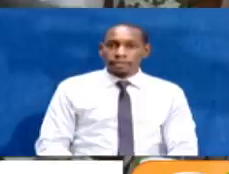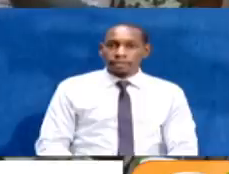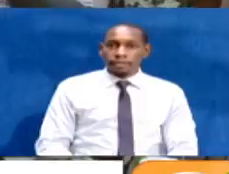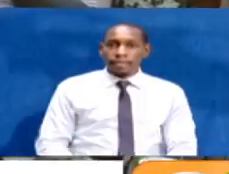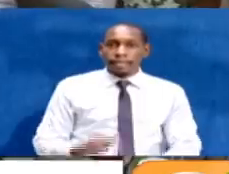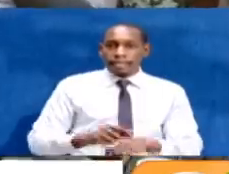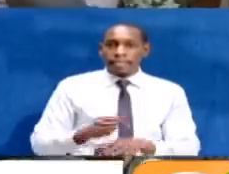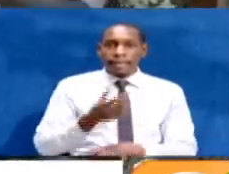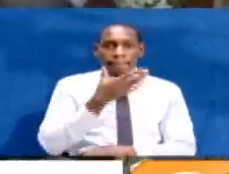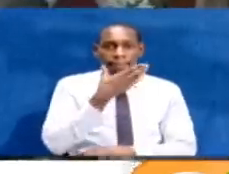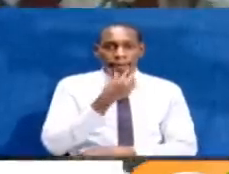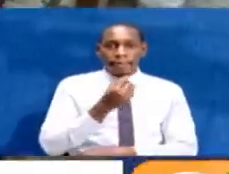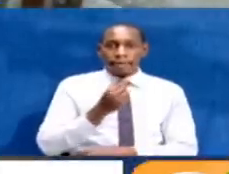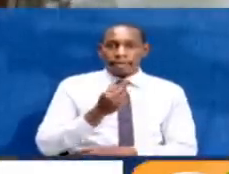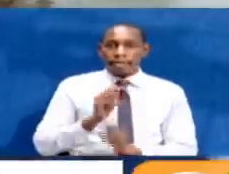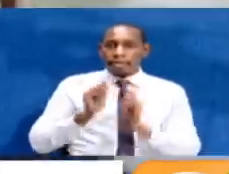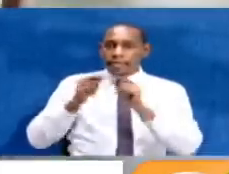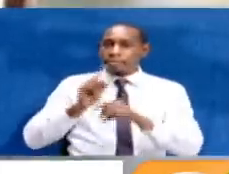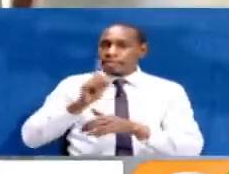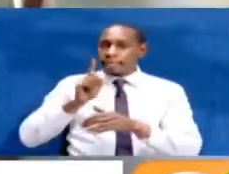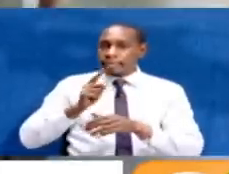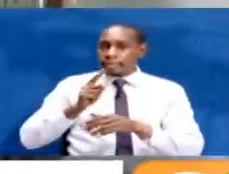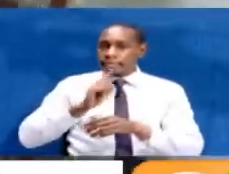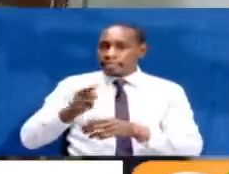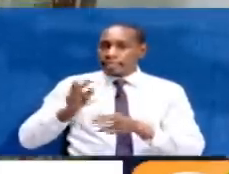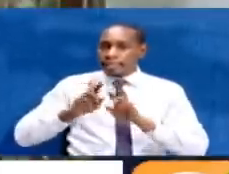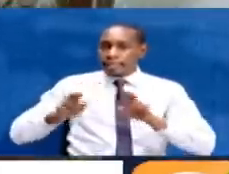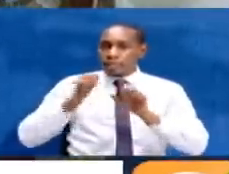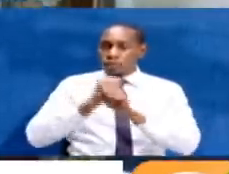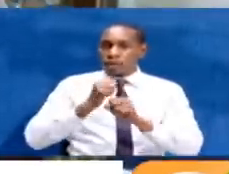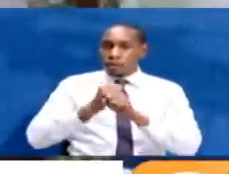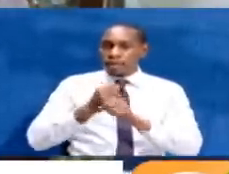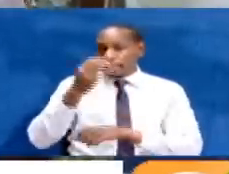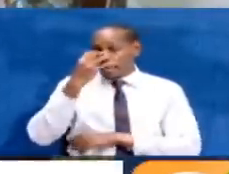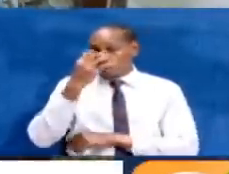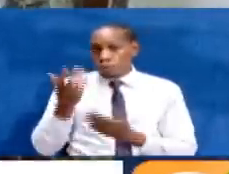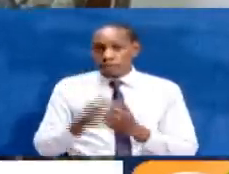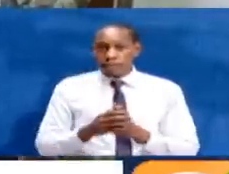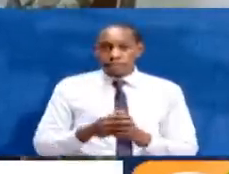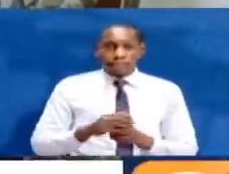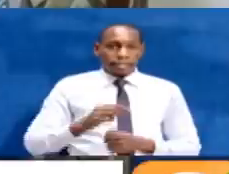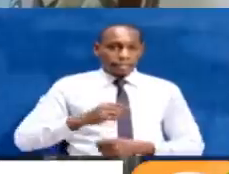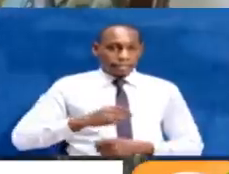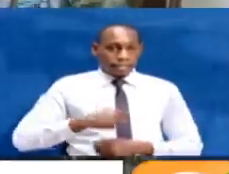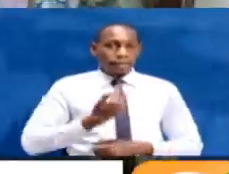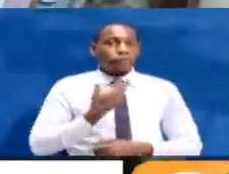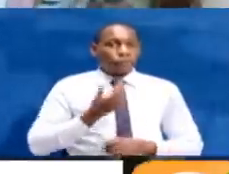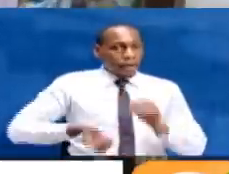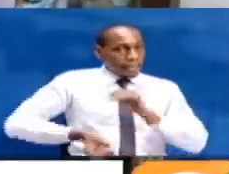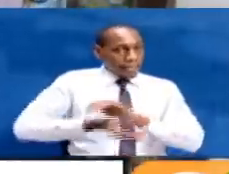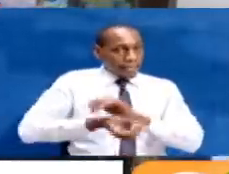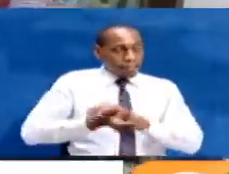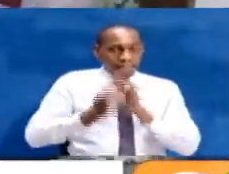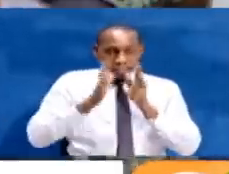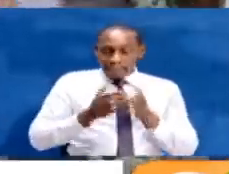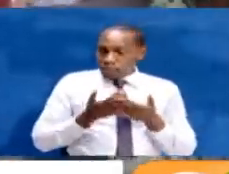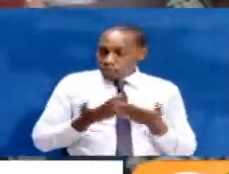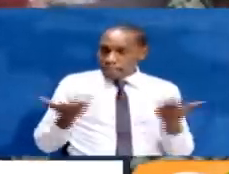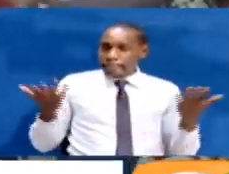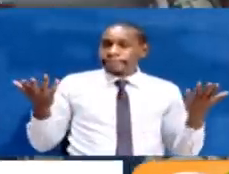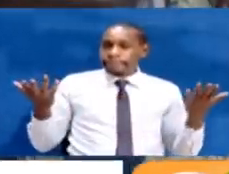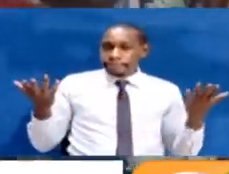Lovata baba kikuja naseme, tuko tayari kufanya kazi na hasla. Mimi nataka nikueleze, mtu